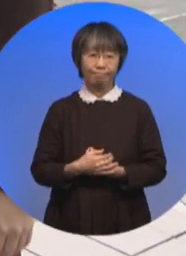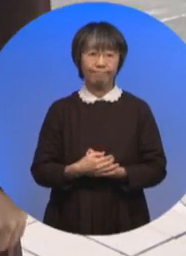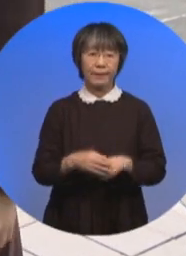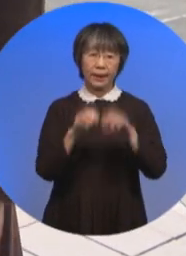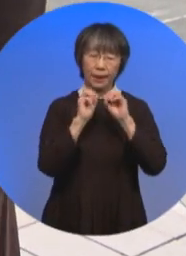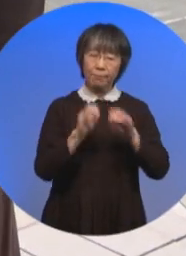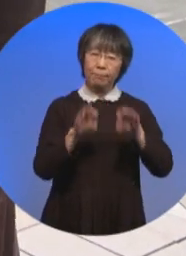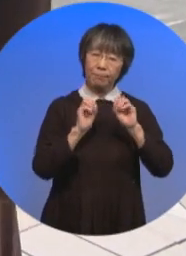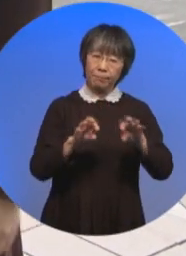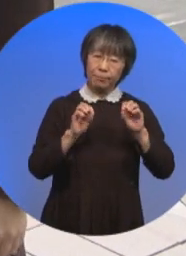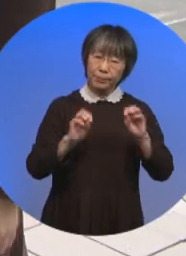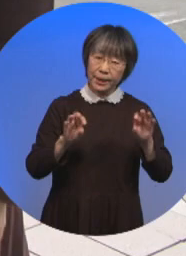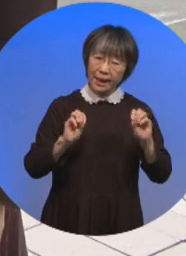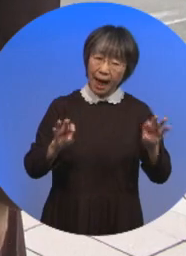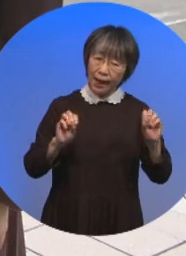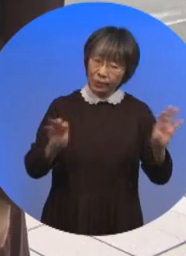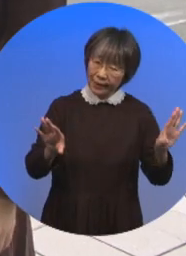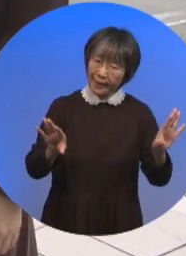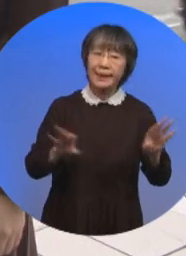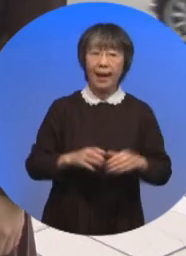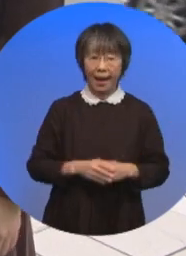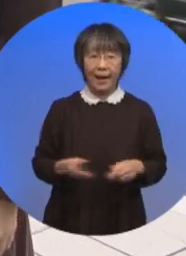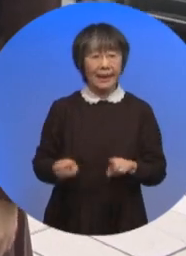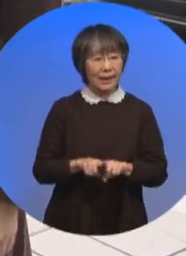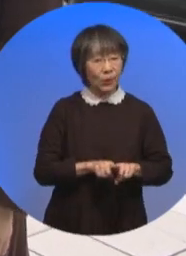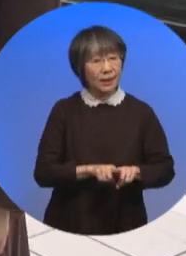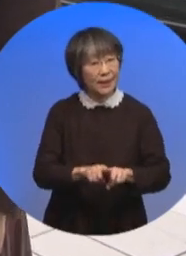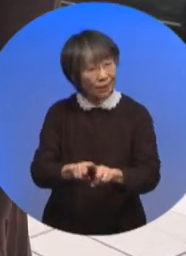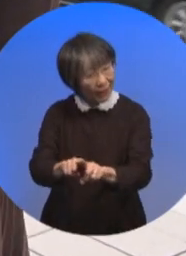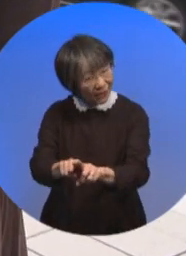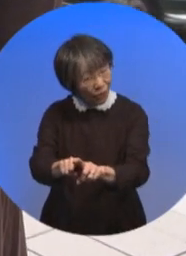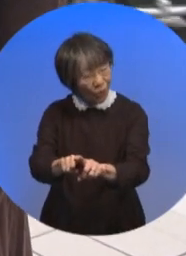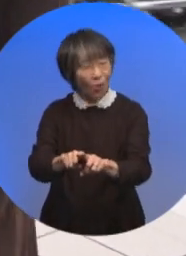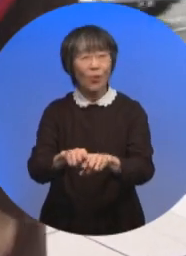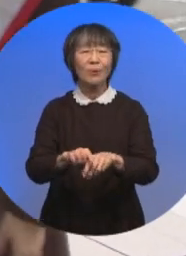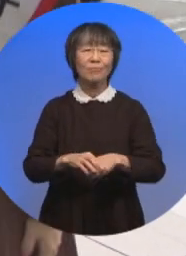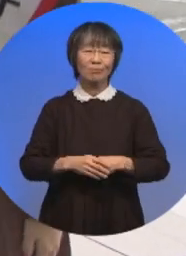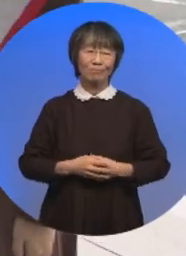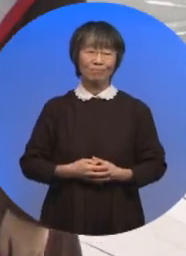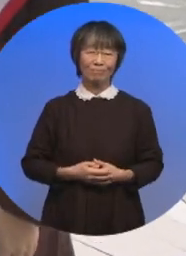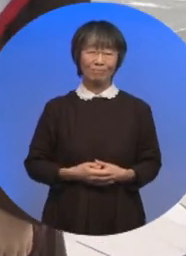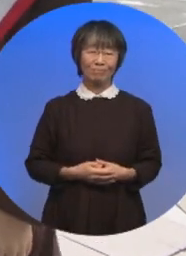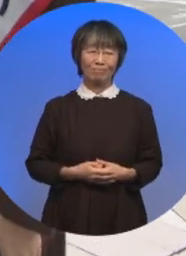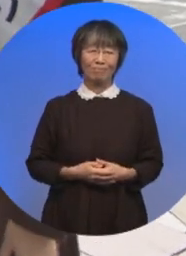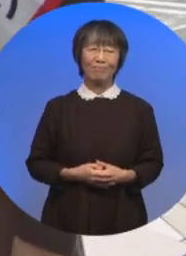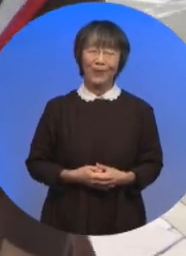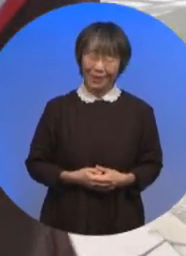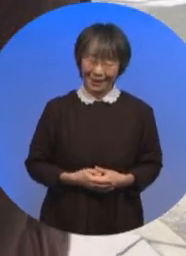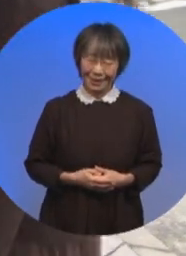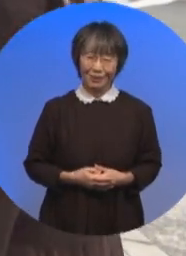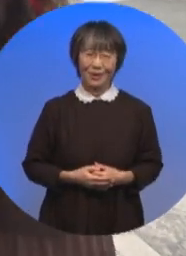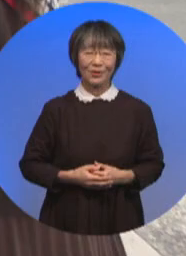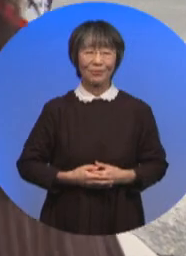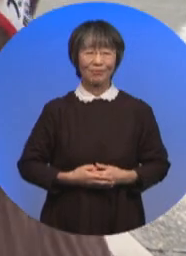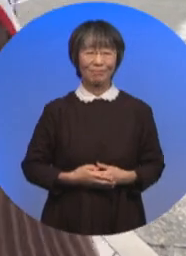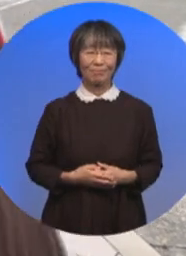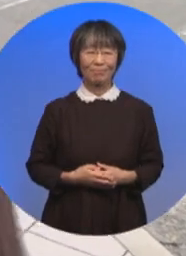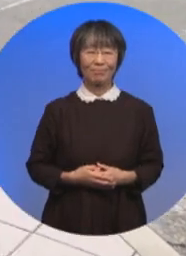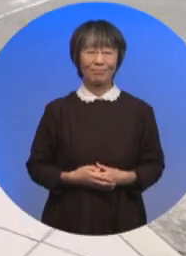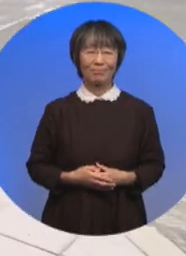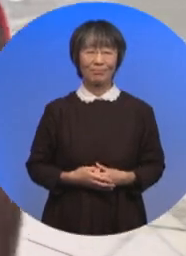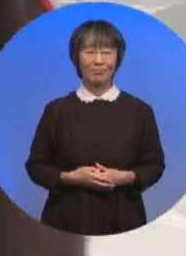いろ知ってるでしょうから。 もちろんです。 じゃあ PR 知っていただきながら、はい、一緒に行きましょうか。 よろしくお願いします。はい、お願いします。 原さん、あ